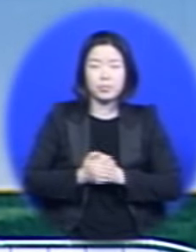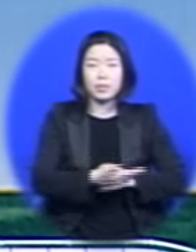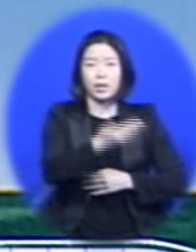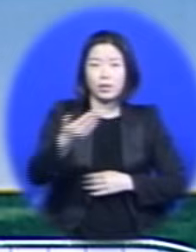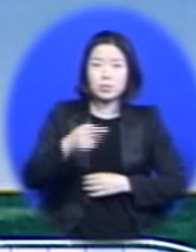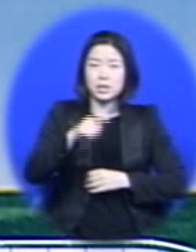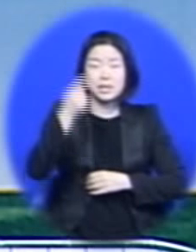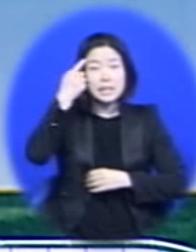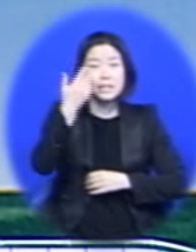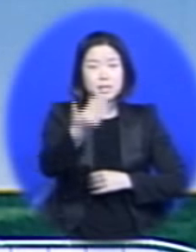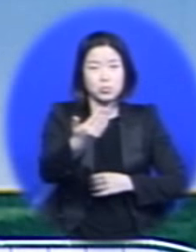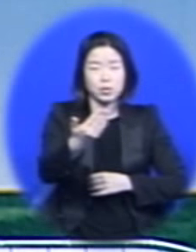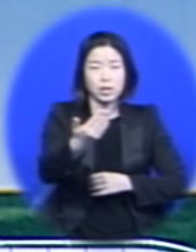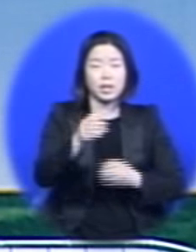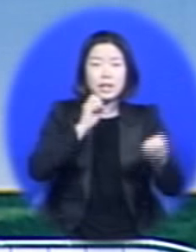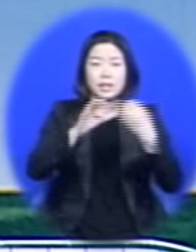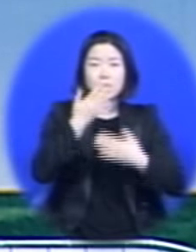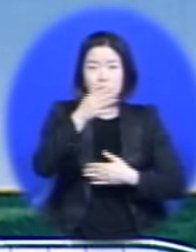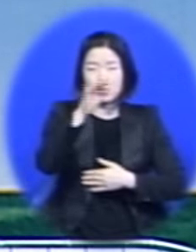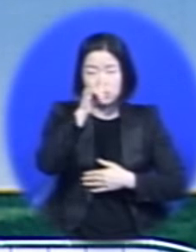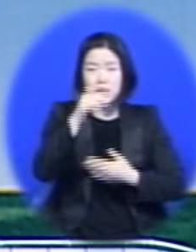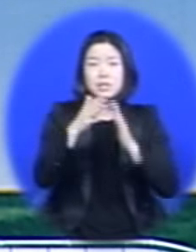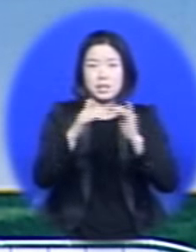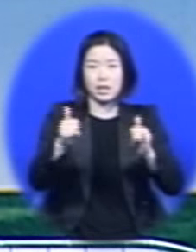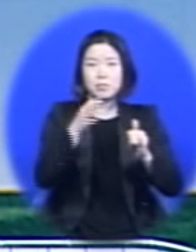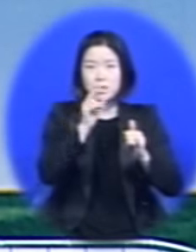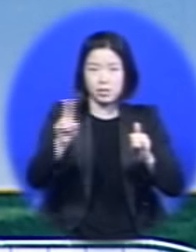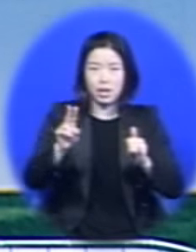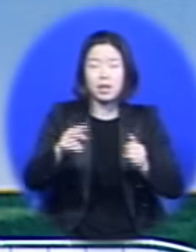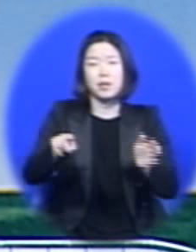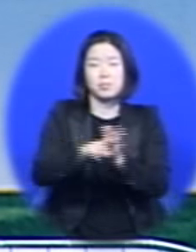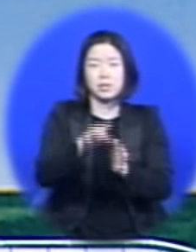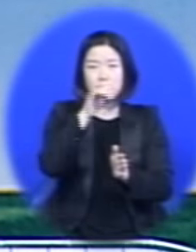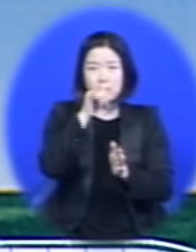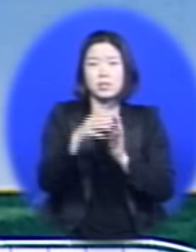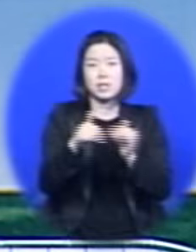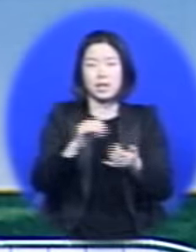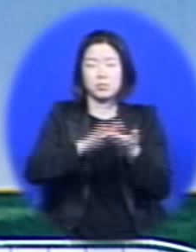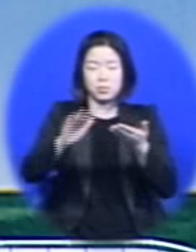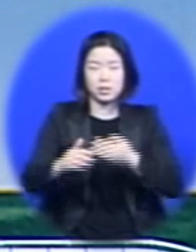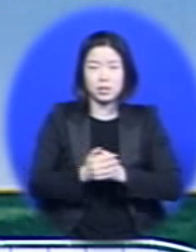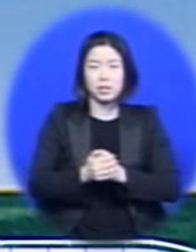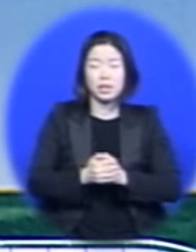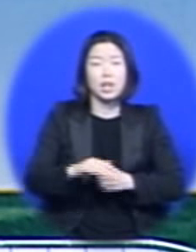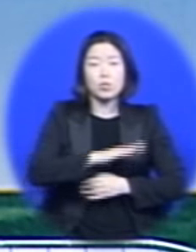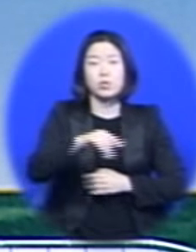여러분이 이 질문에 대답할 수 있는 사람이어야 믿음이 있는 사람입니다. 우리가 이